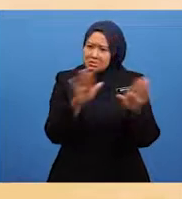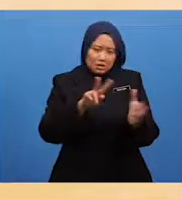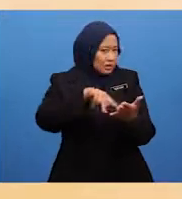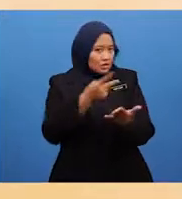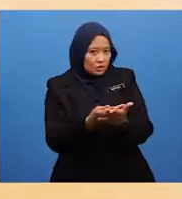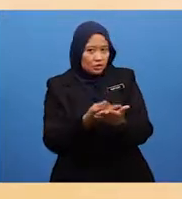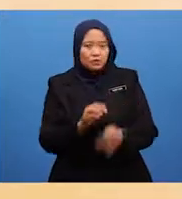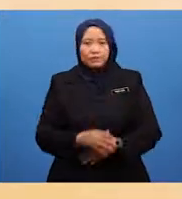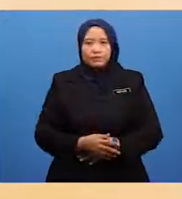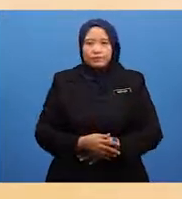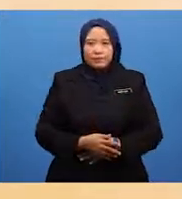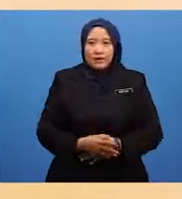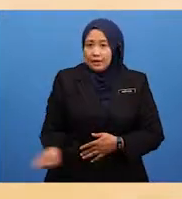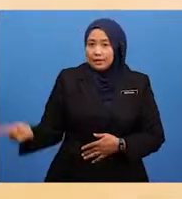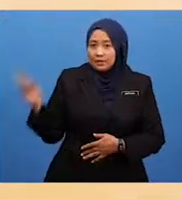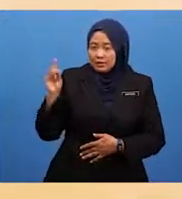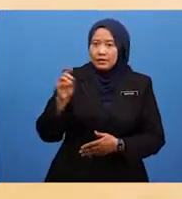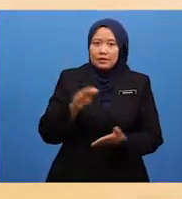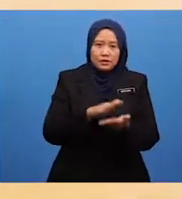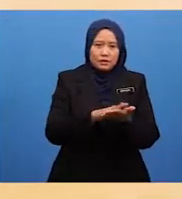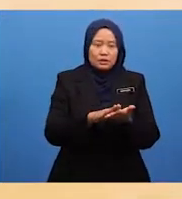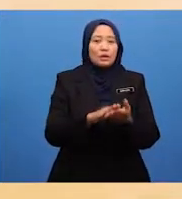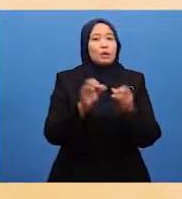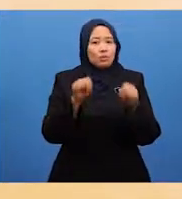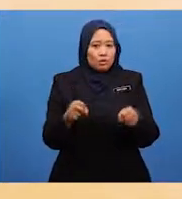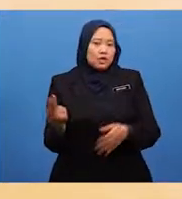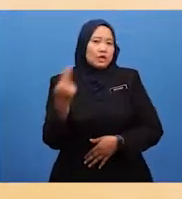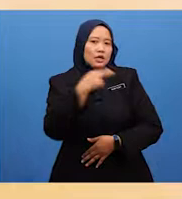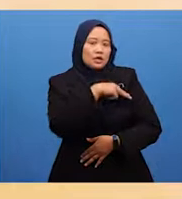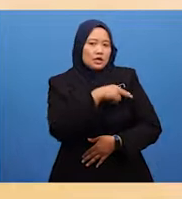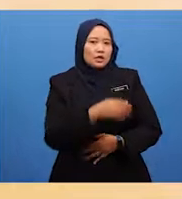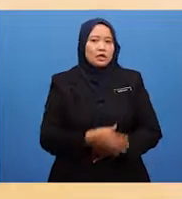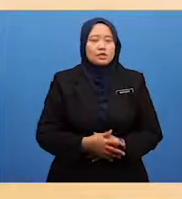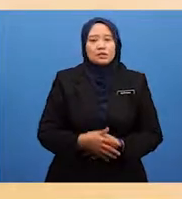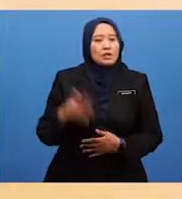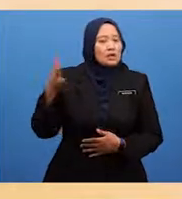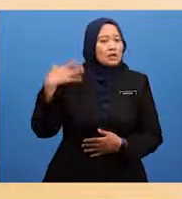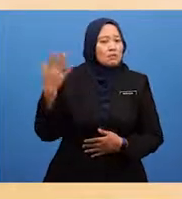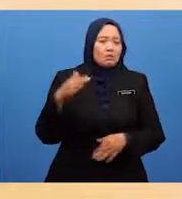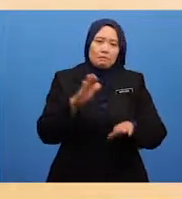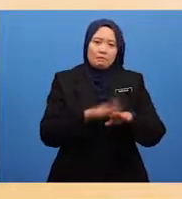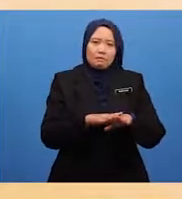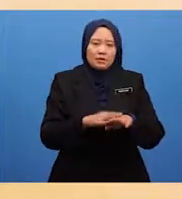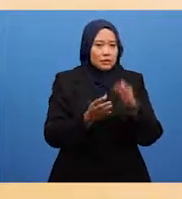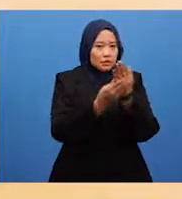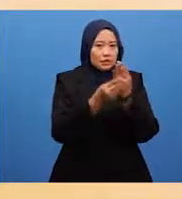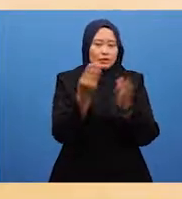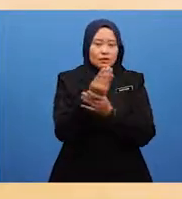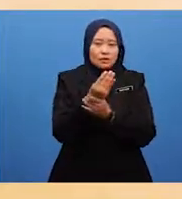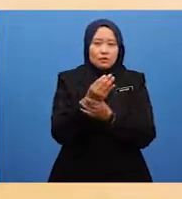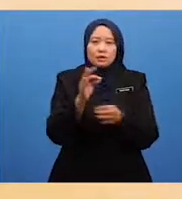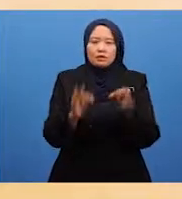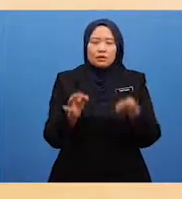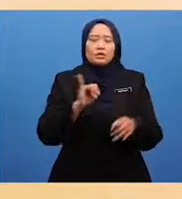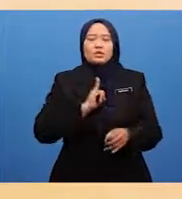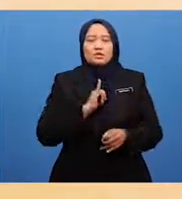Daya geseranlah yang menyebabkan terhasilnya haba pada tangan cikgu ketika cikgu